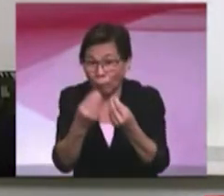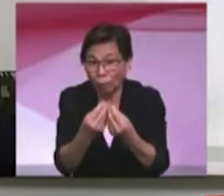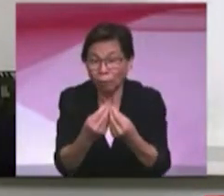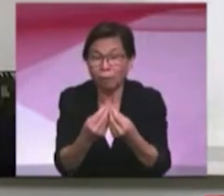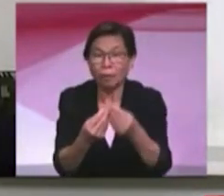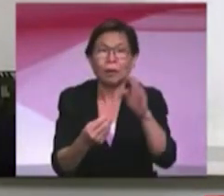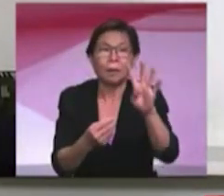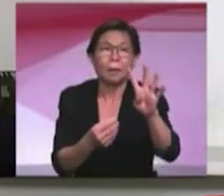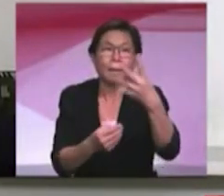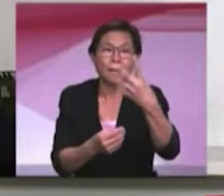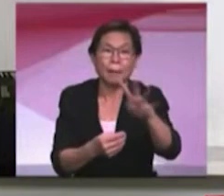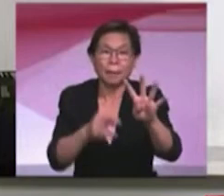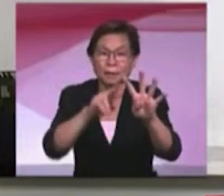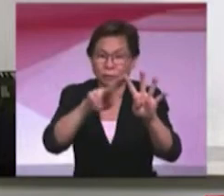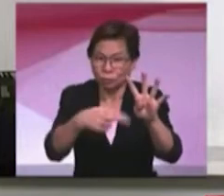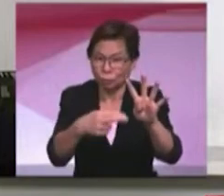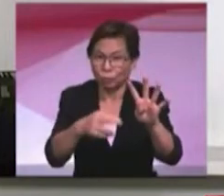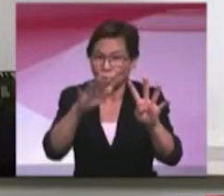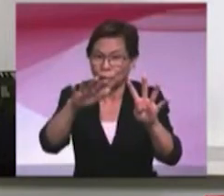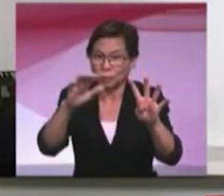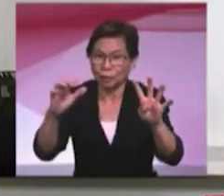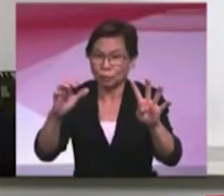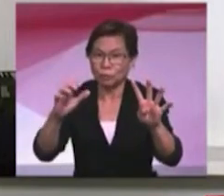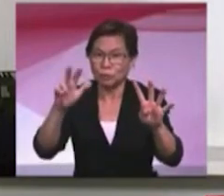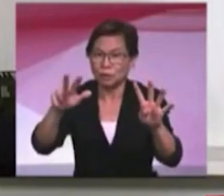kumulatif sebanyak